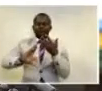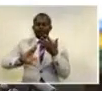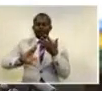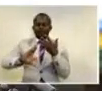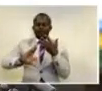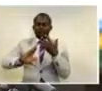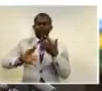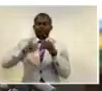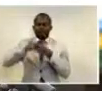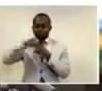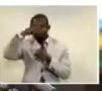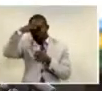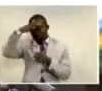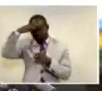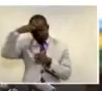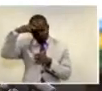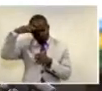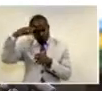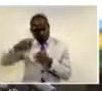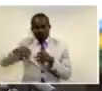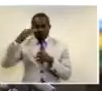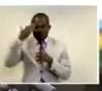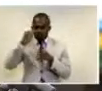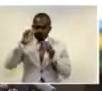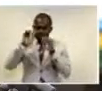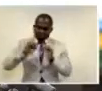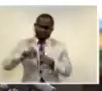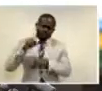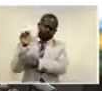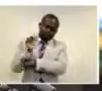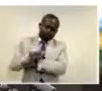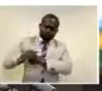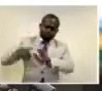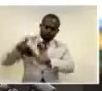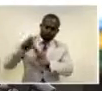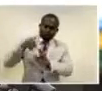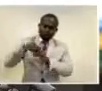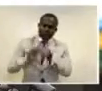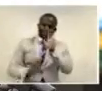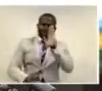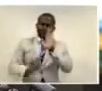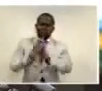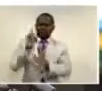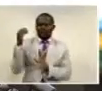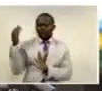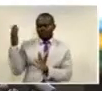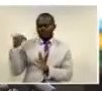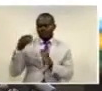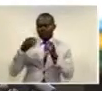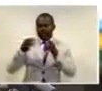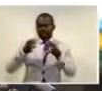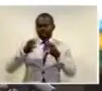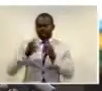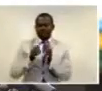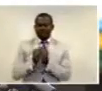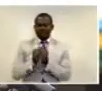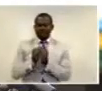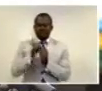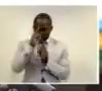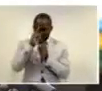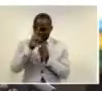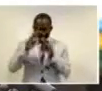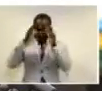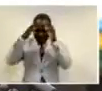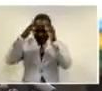mu bitugoye kugira ngo turusheho kwihuta muri rya terambere navuze nyakubahwa perezida wa